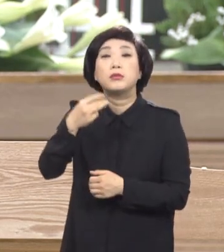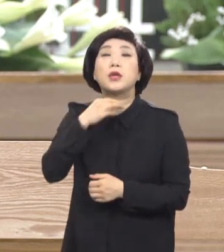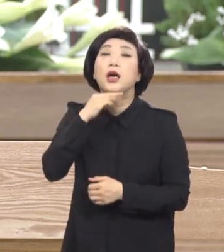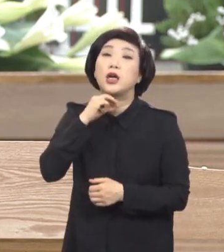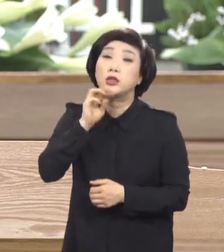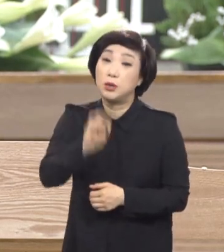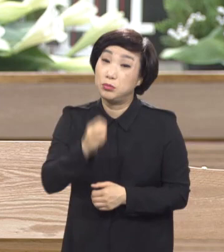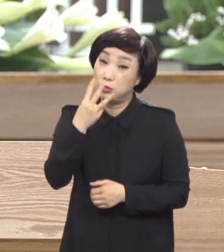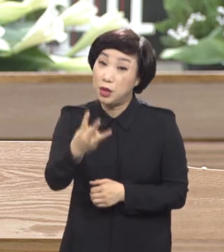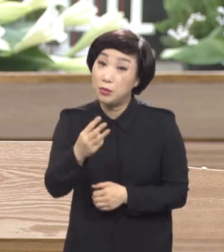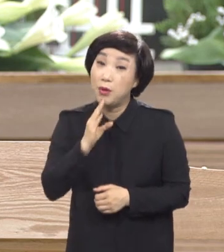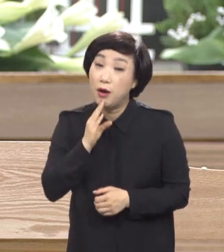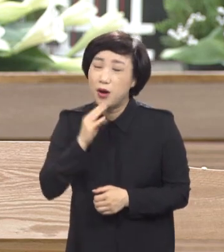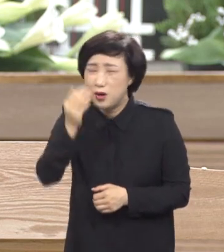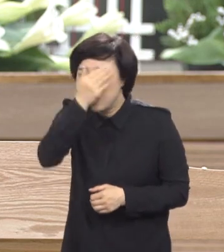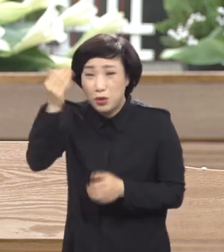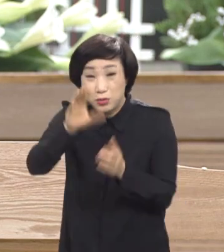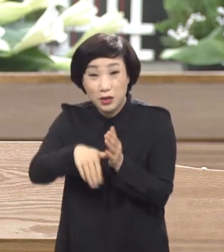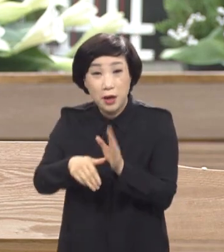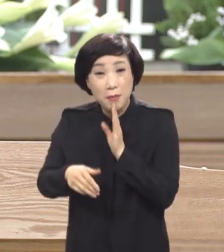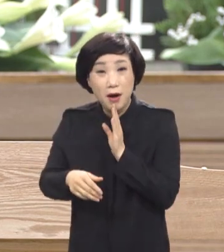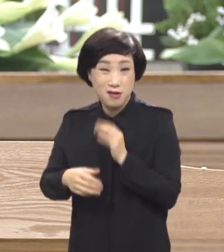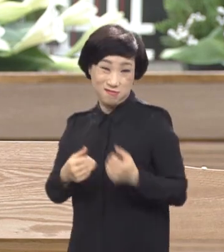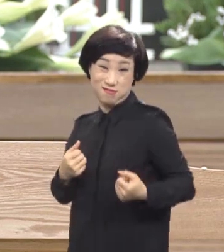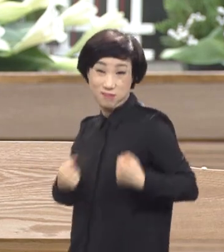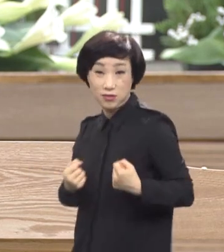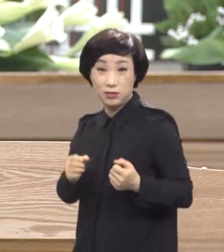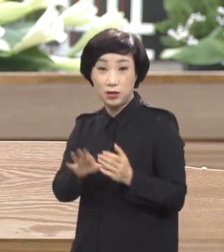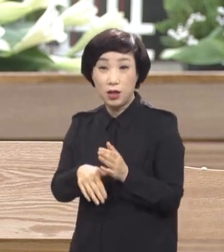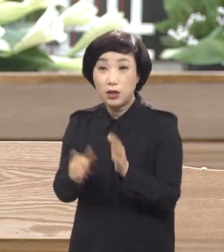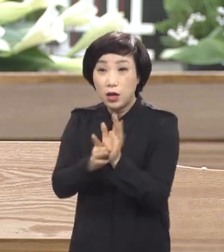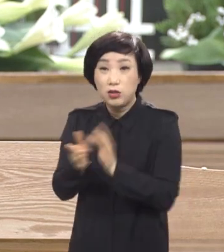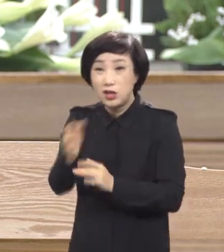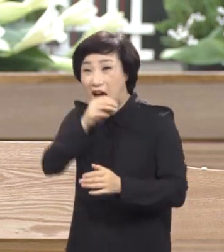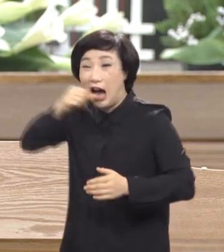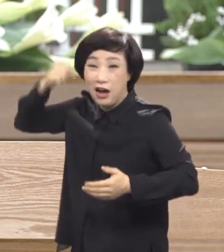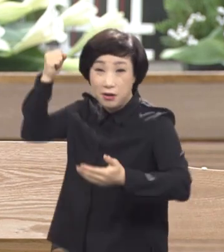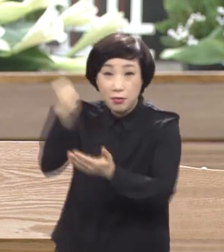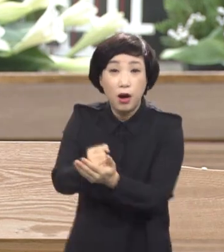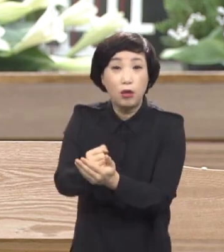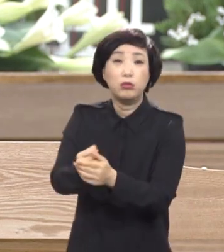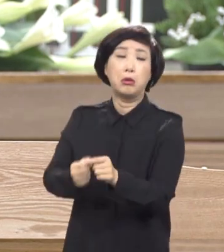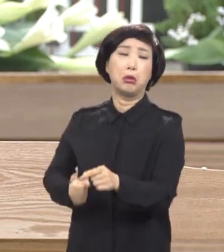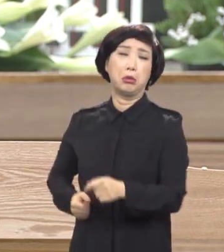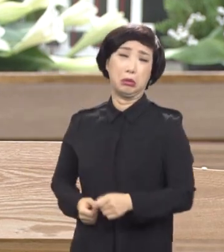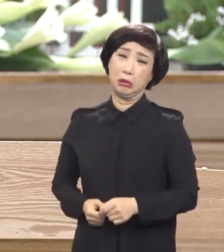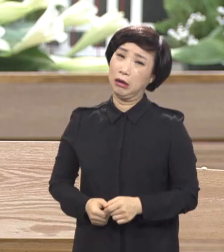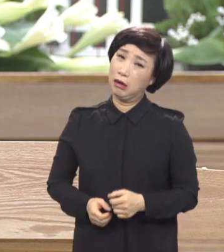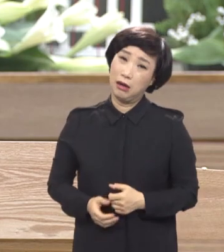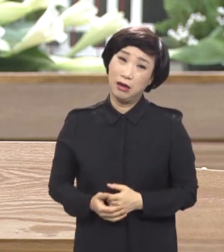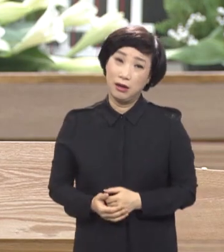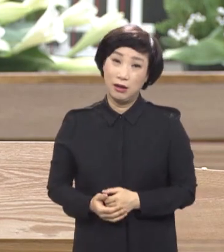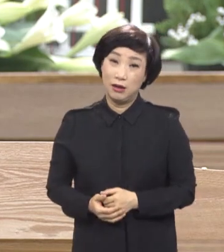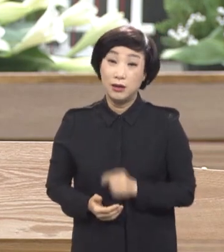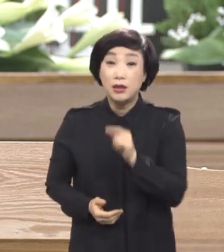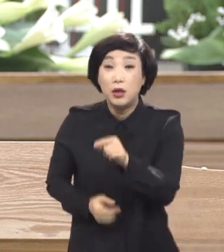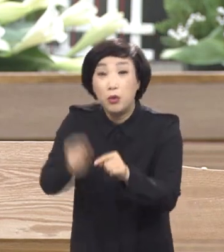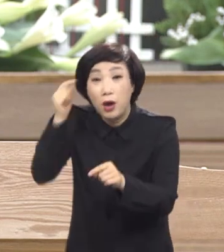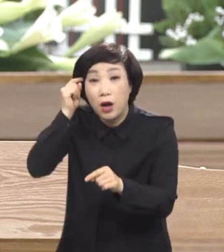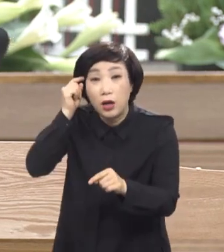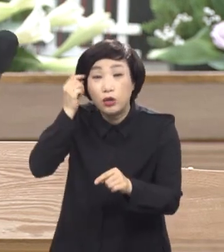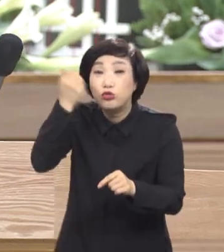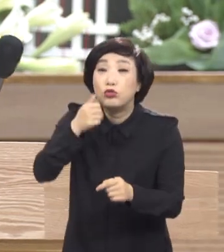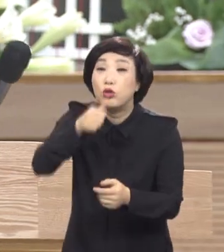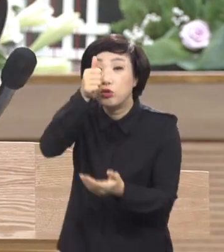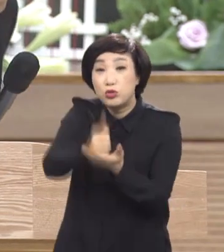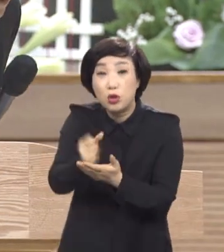젊은 나이로 가장 폐기가 넘칠 때 그를 십자가에 못 박아 죽였다 이 말입니다 이것은 누구 죄